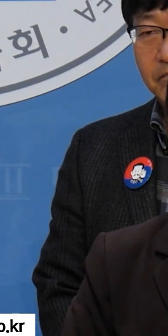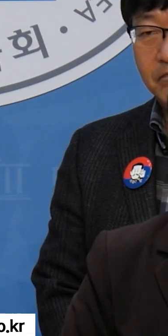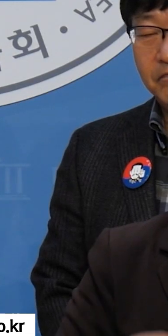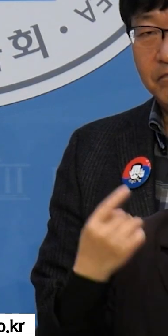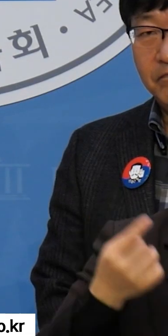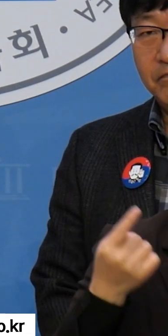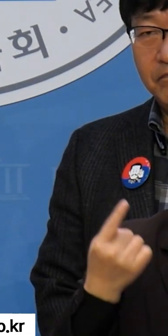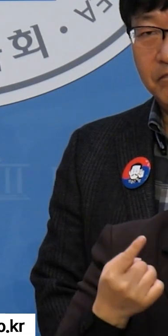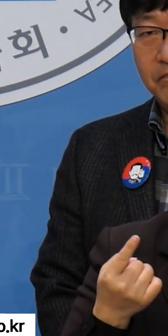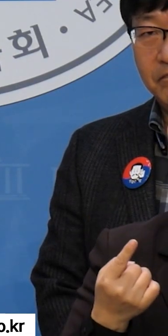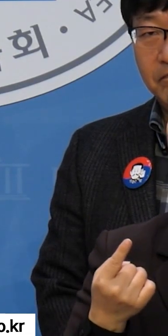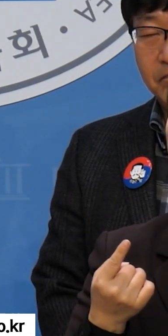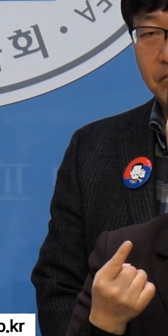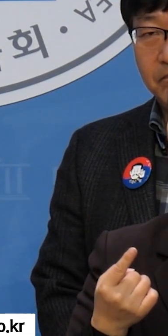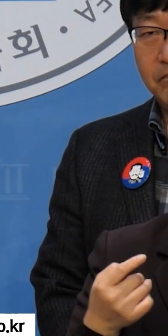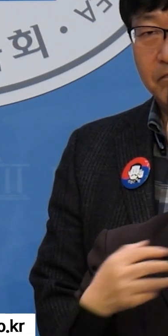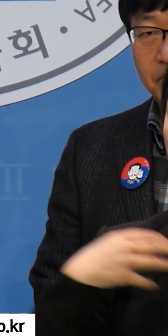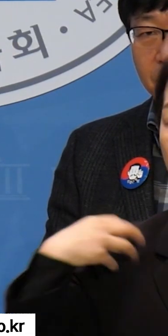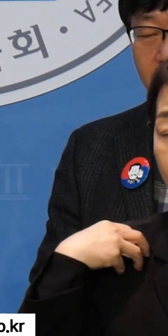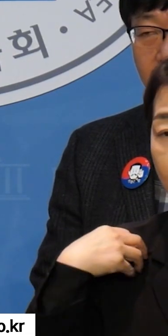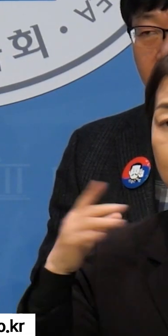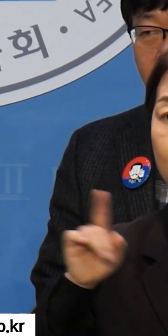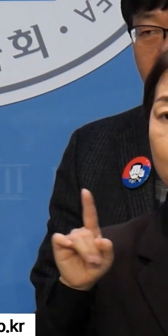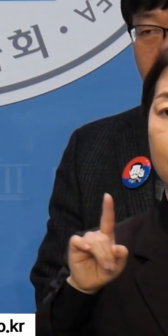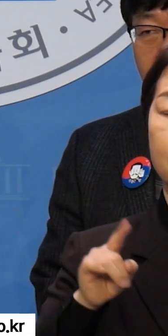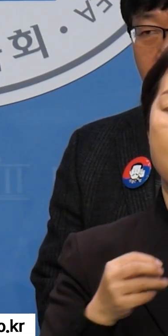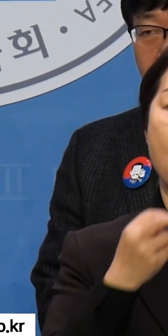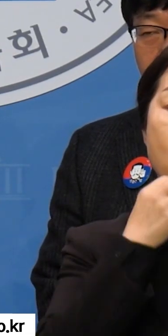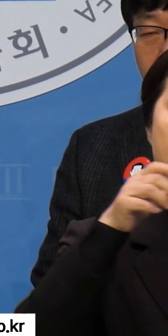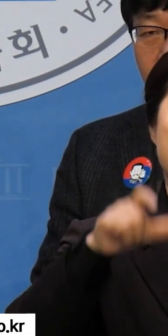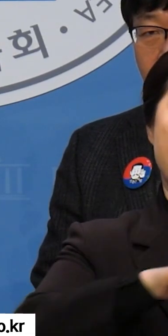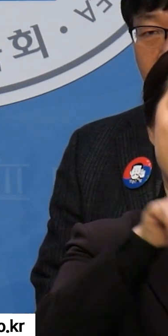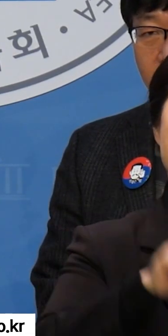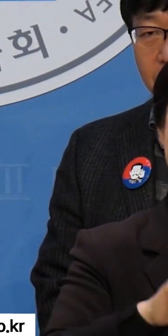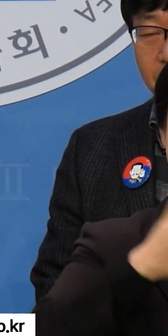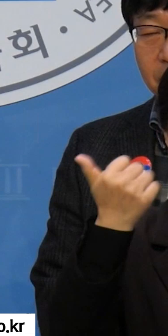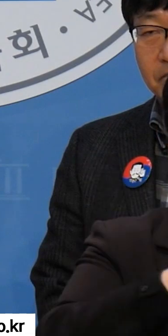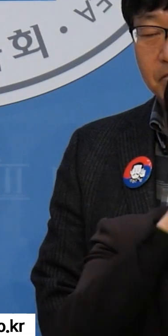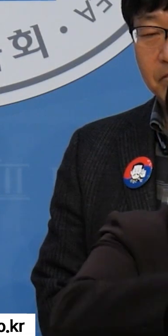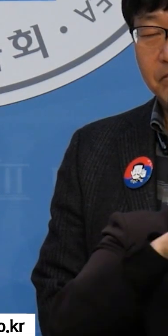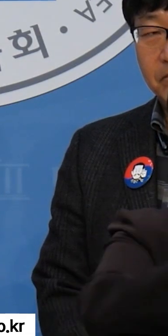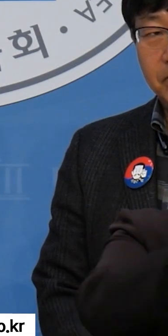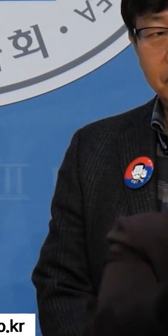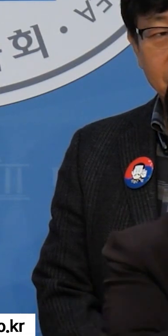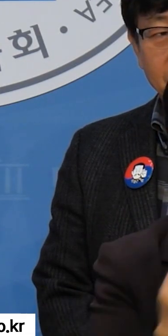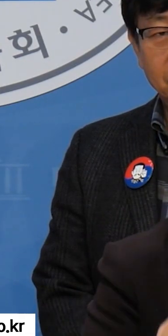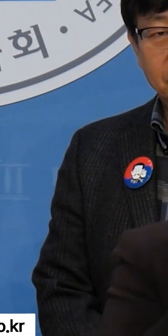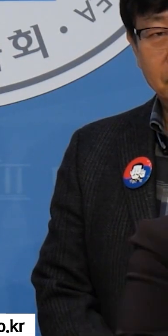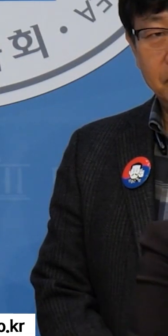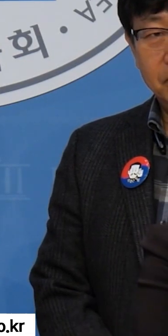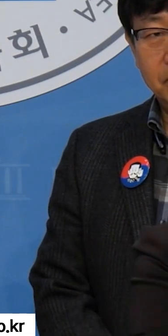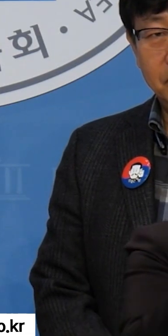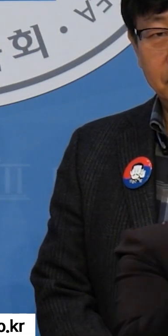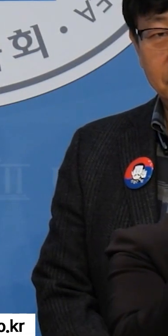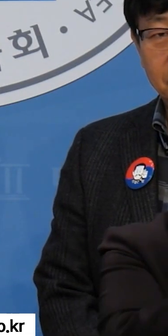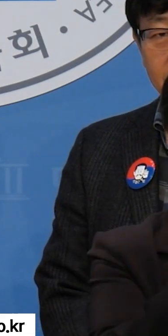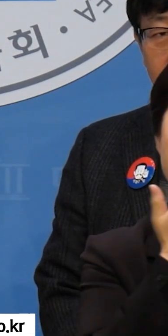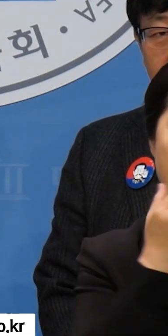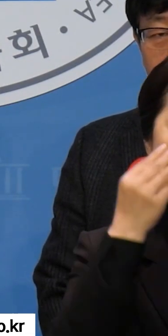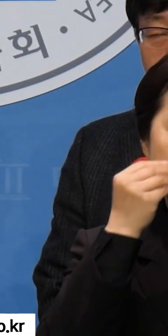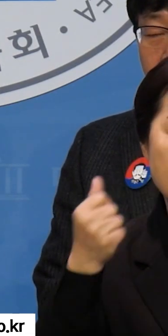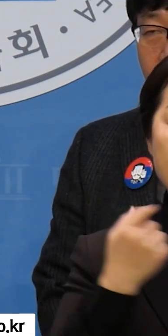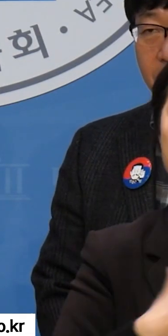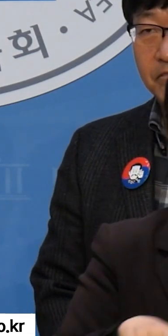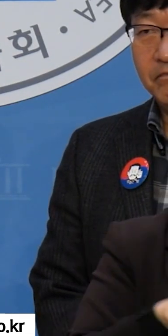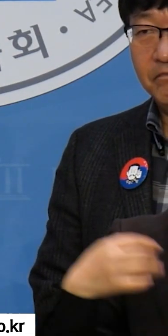무엇보다 제 역할은 이 서울시당 안에서 총선기획단에 보다 소통의 가교 역할을 하는 것이 제